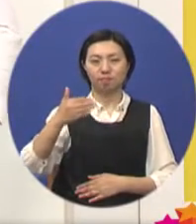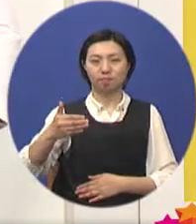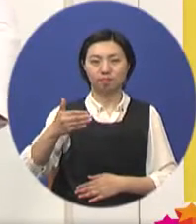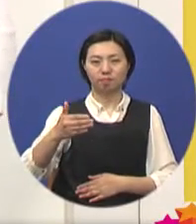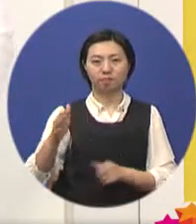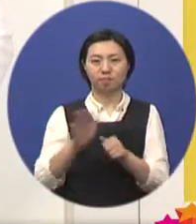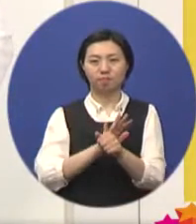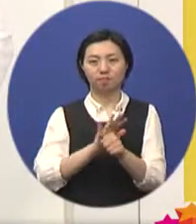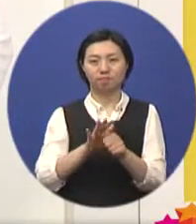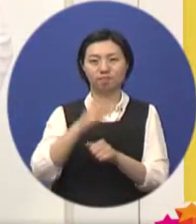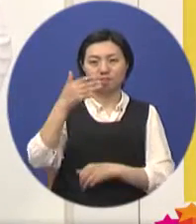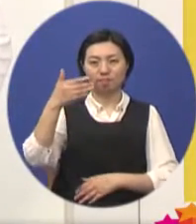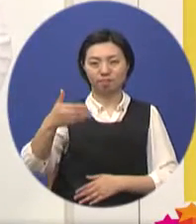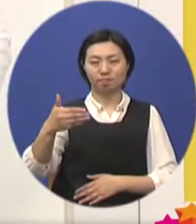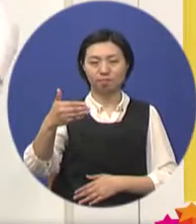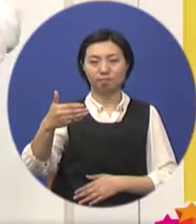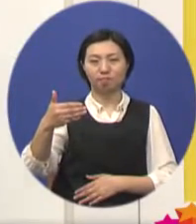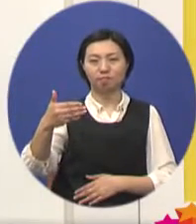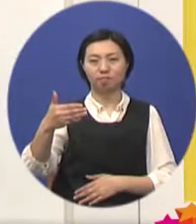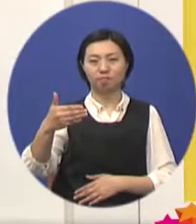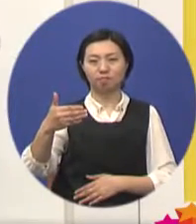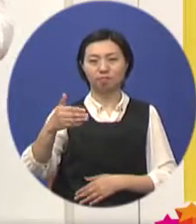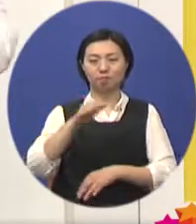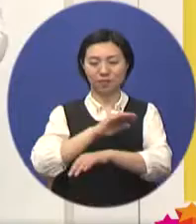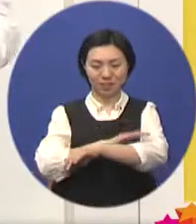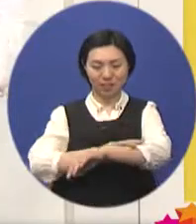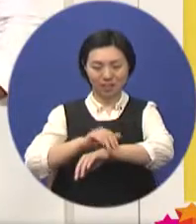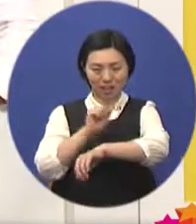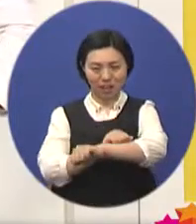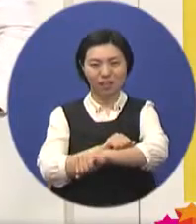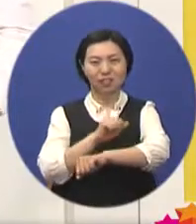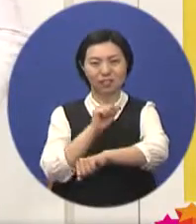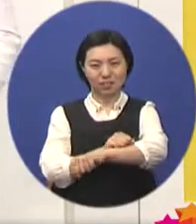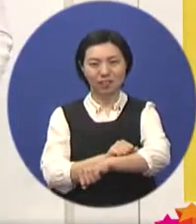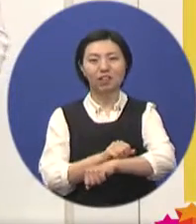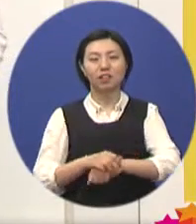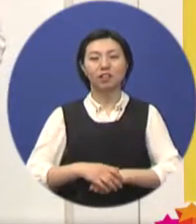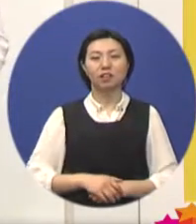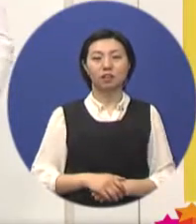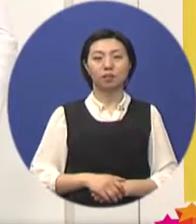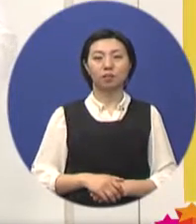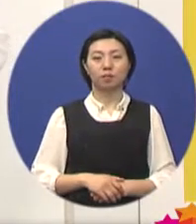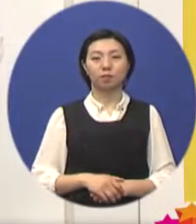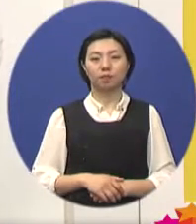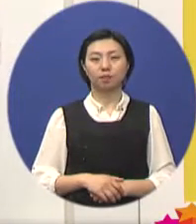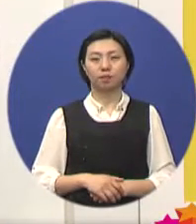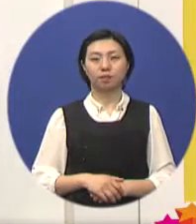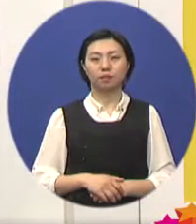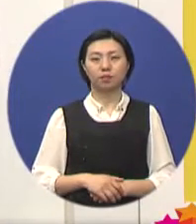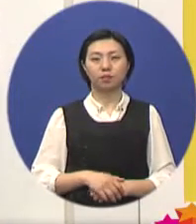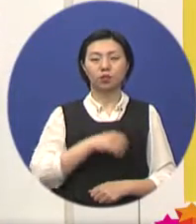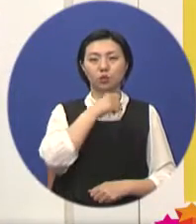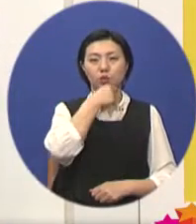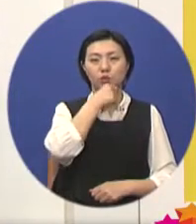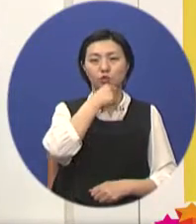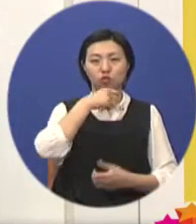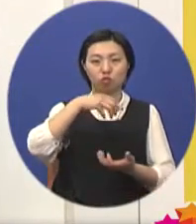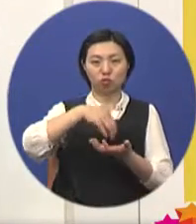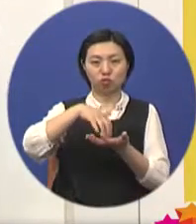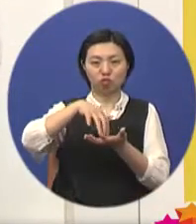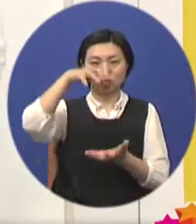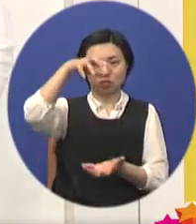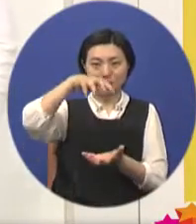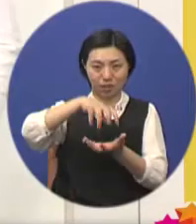9점 보너스 9.15구나 잘했어요. 잘했어요. 네. 네. 자 점수가 모아지는 동안에.